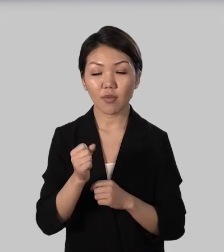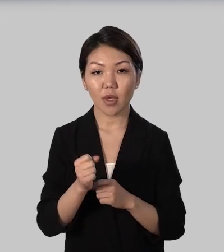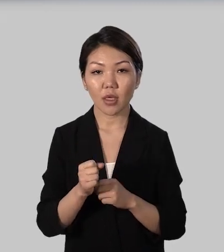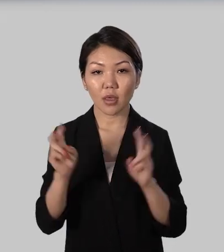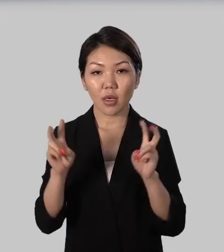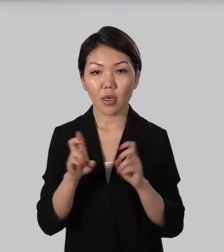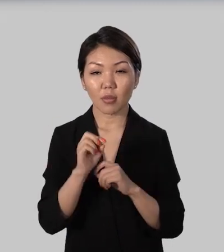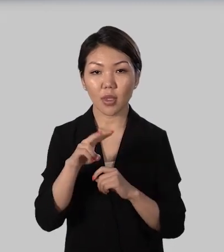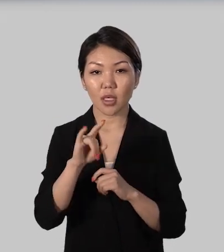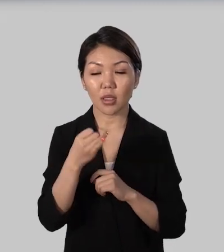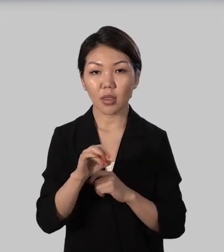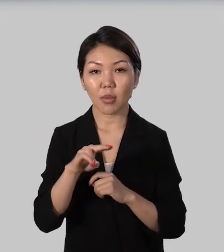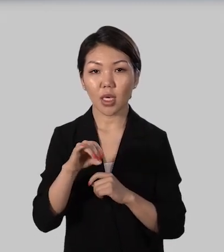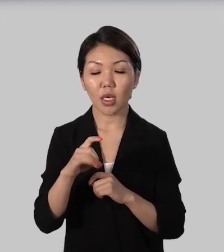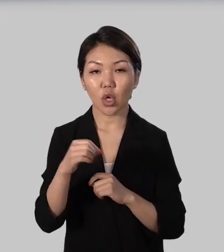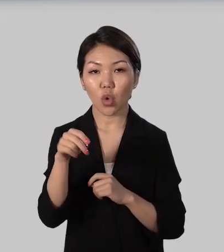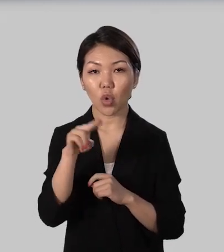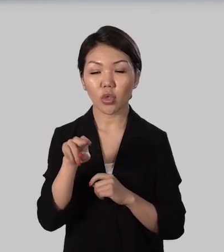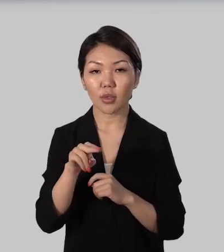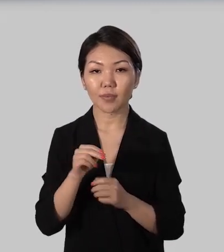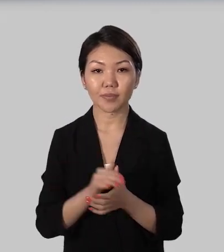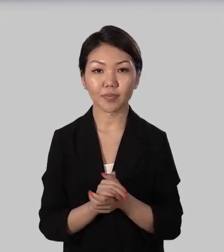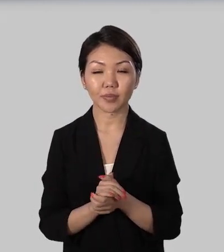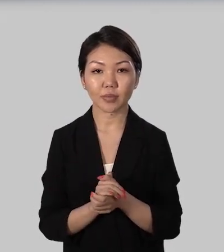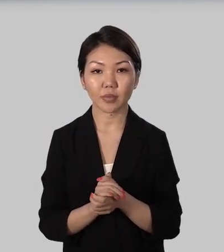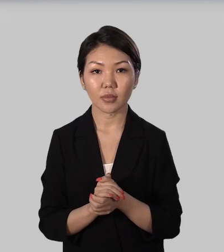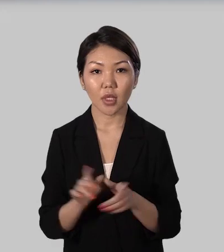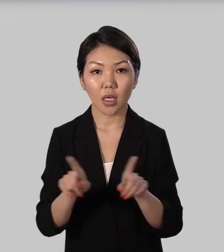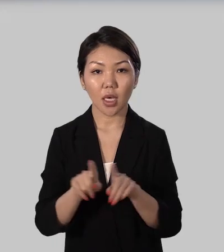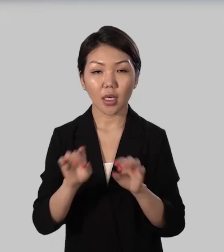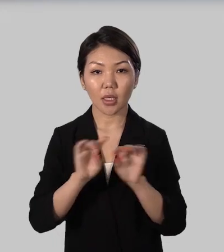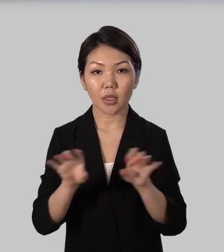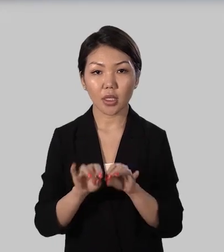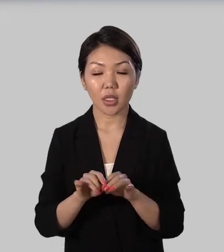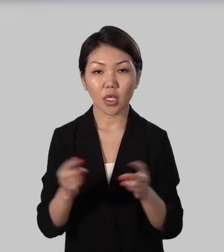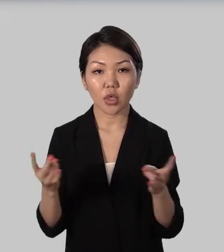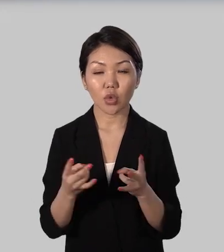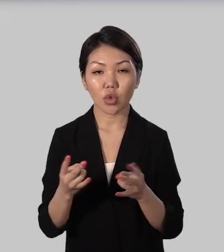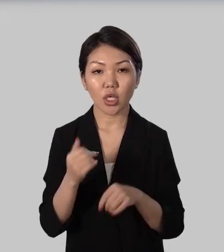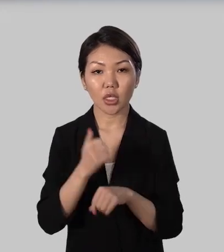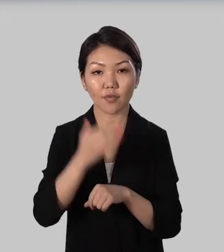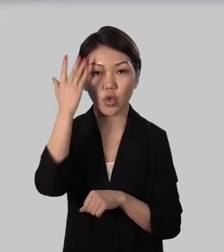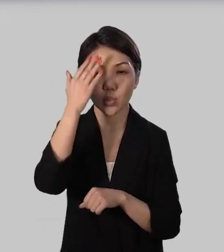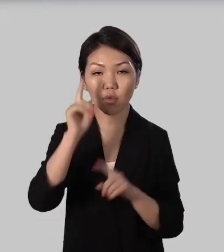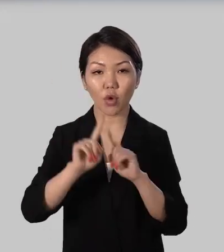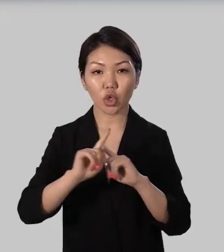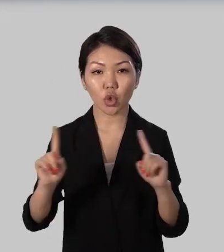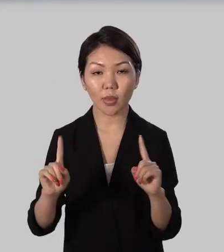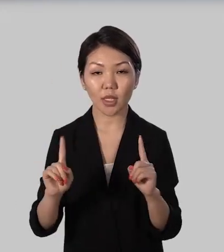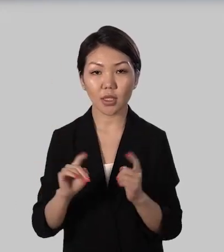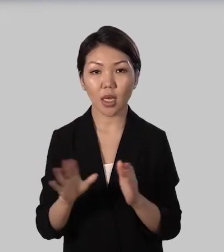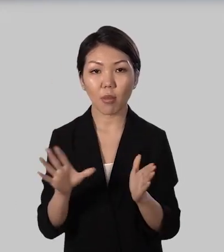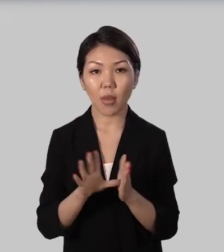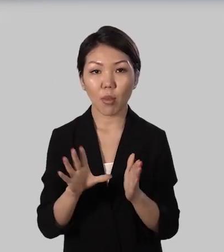пароход от третьего лица несомненно лучше понять основную мысль текста его особенностей